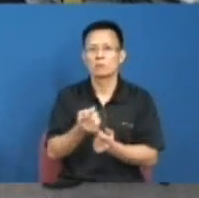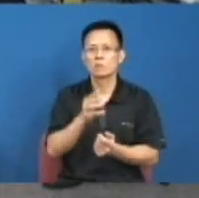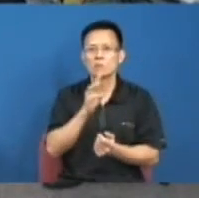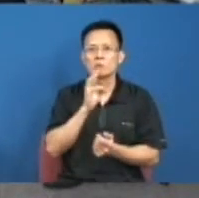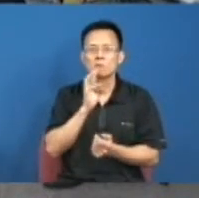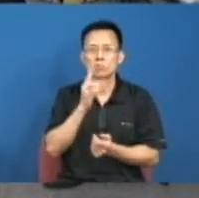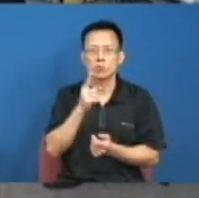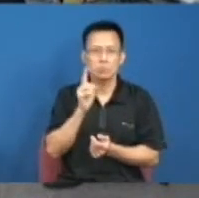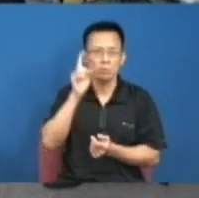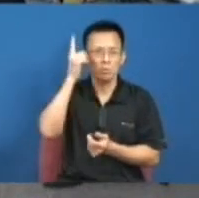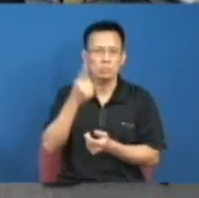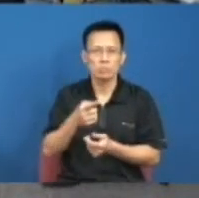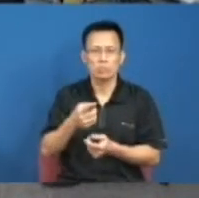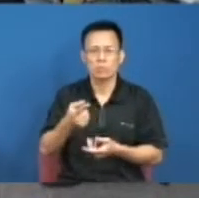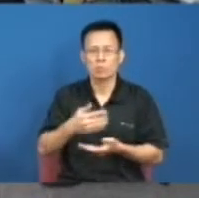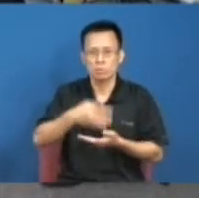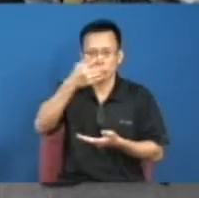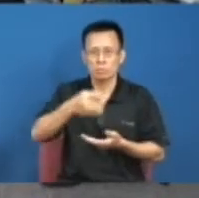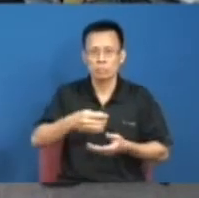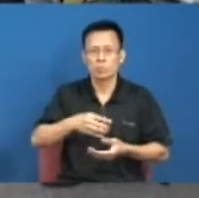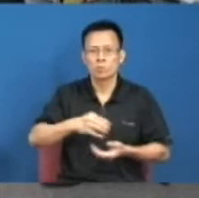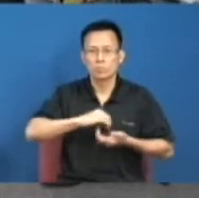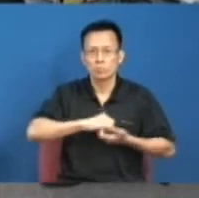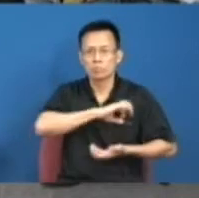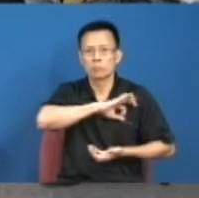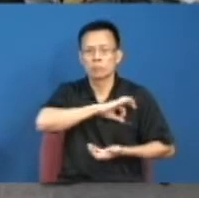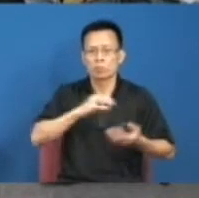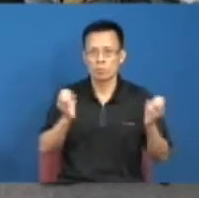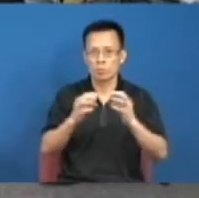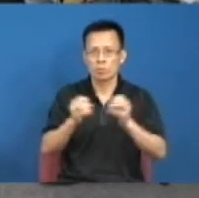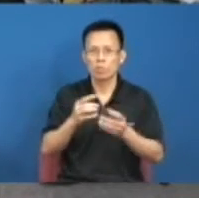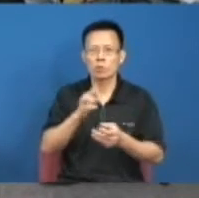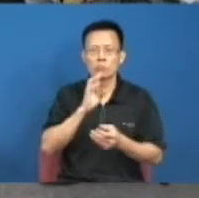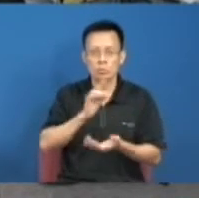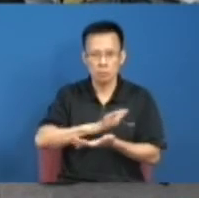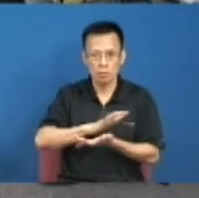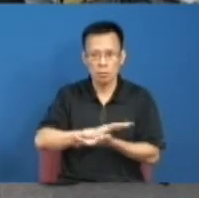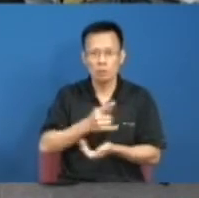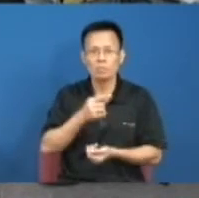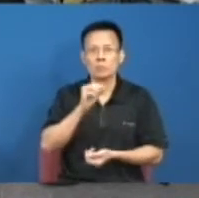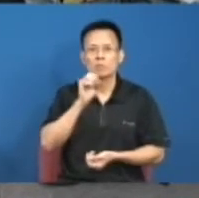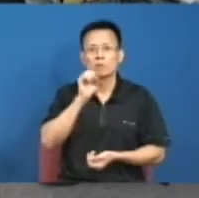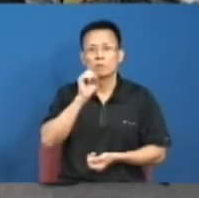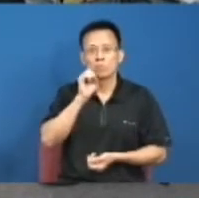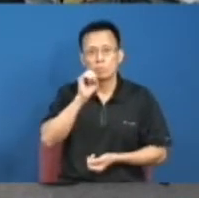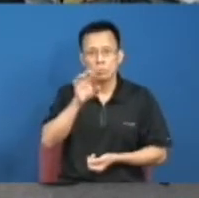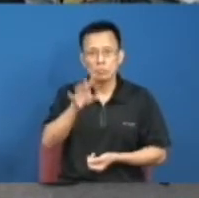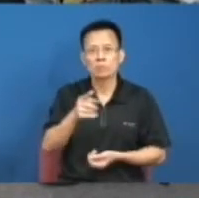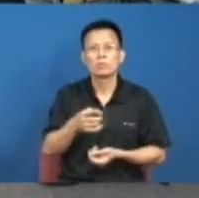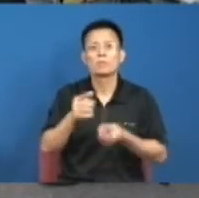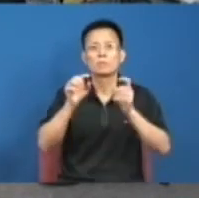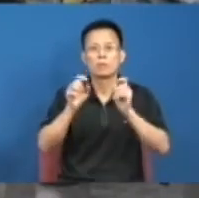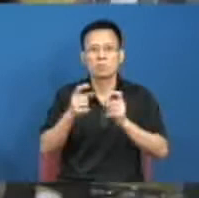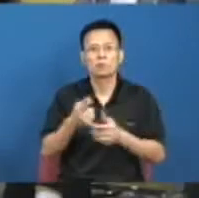跟業委會開會，我們也都可以用一些經驗，即是實際上的經驗，譬如可能用